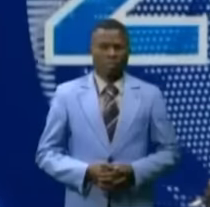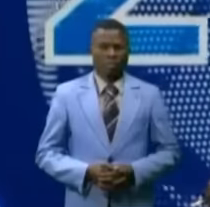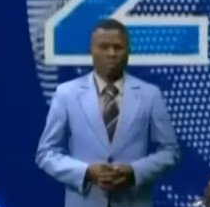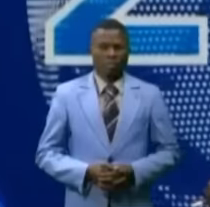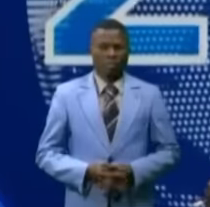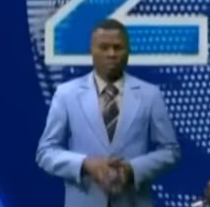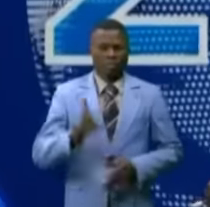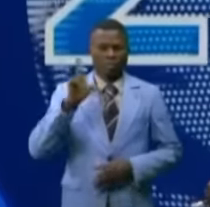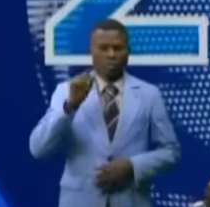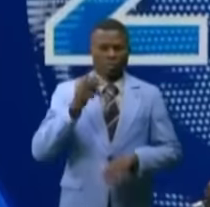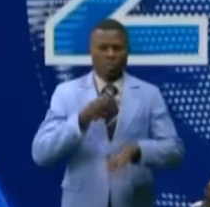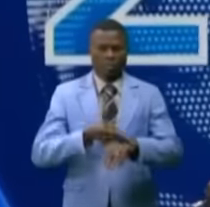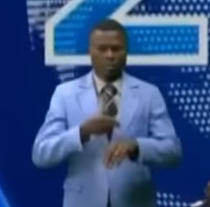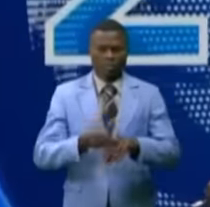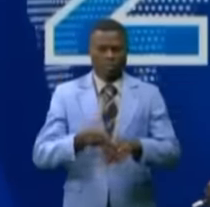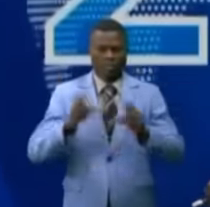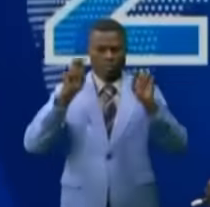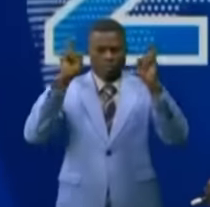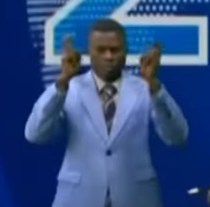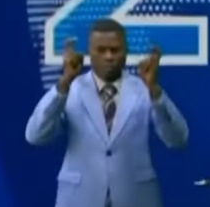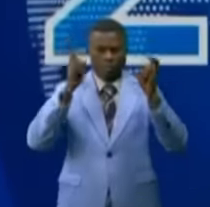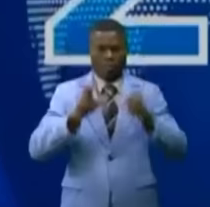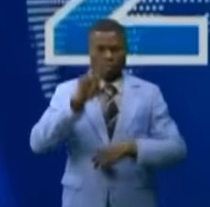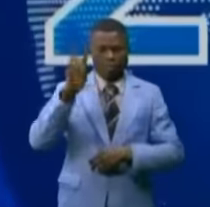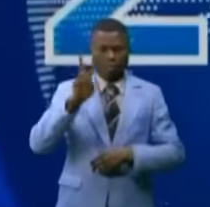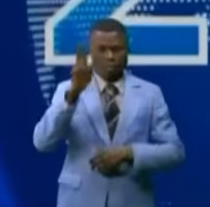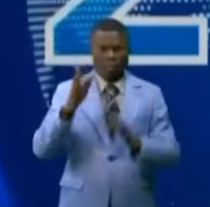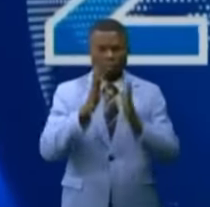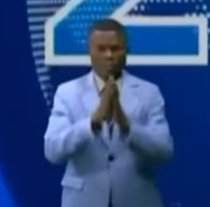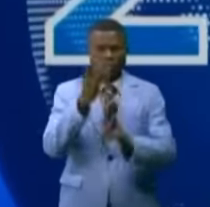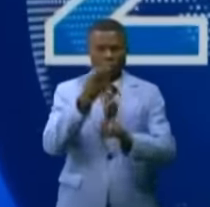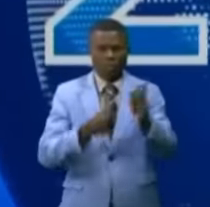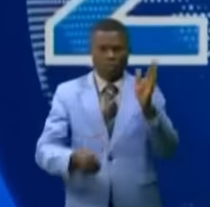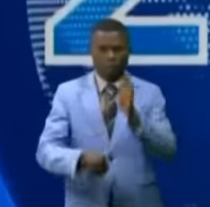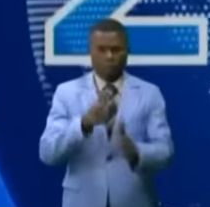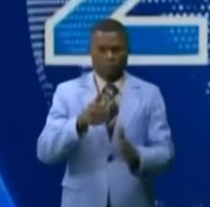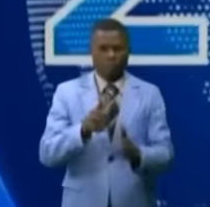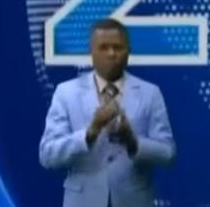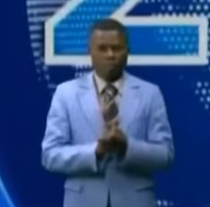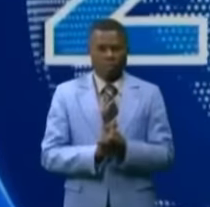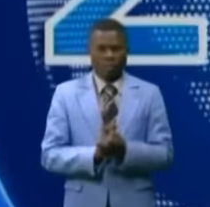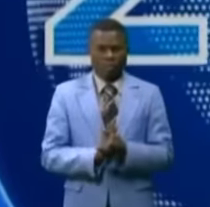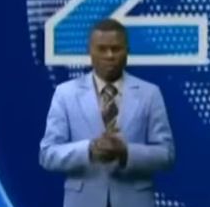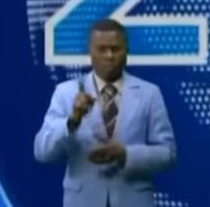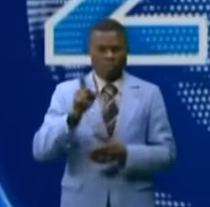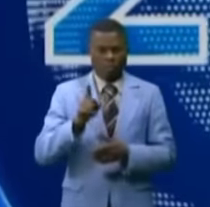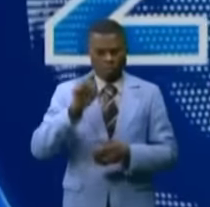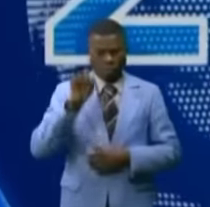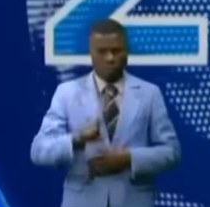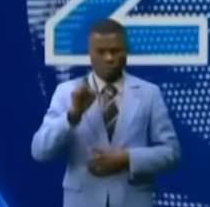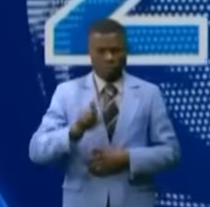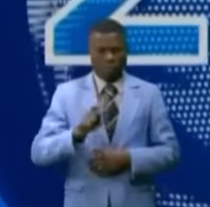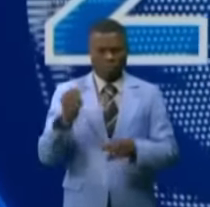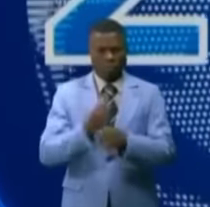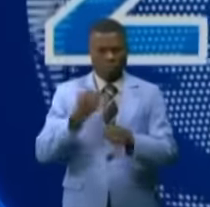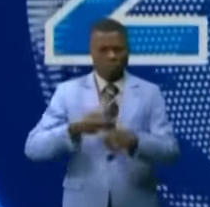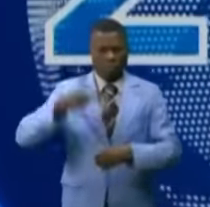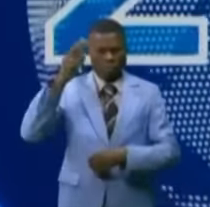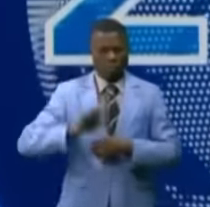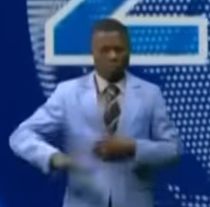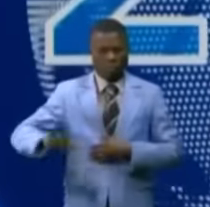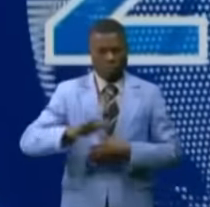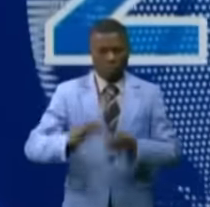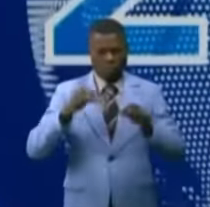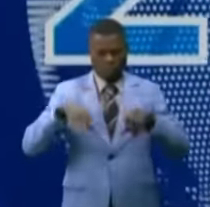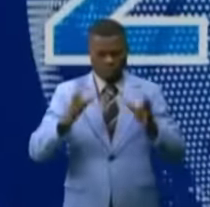Il est 20h, voici les titres de l'actualité de ce vendredi 10 novembre. Vous aspirez à la plus haute fonction du pays, alors